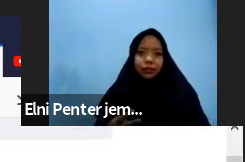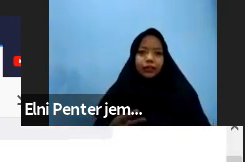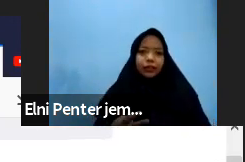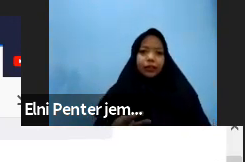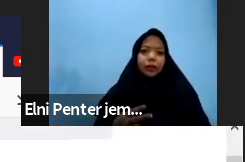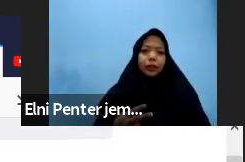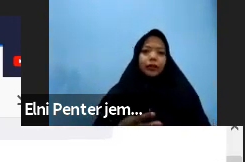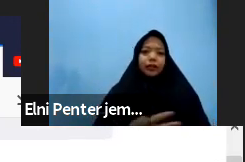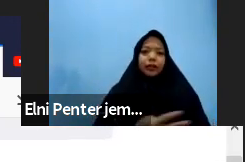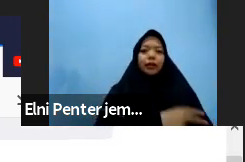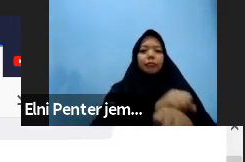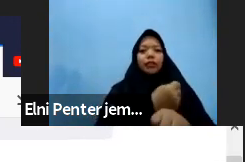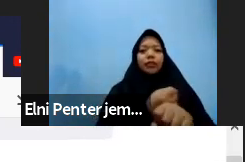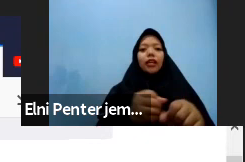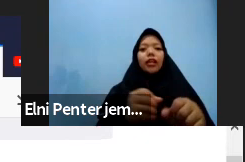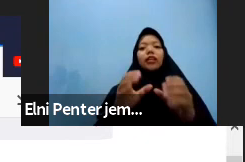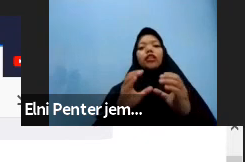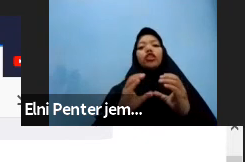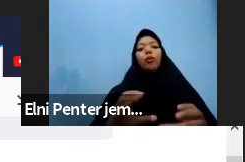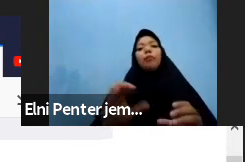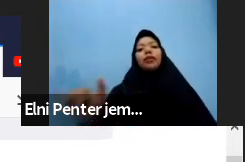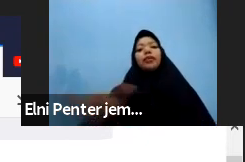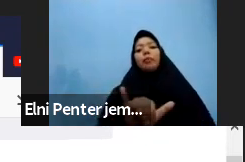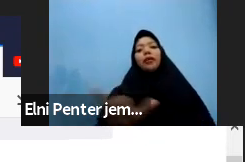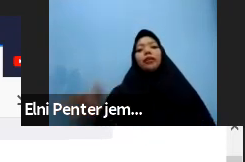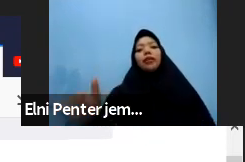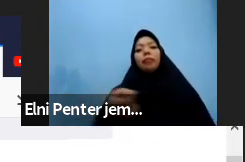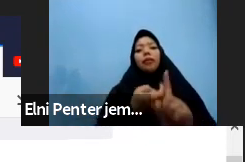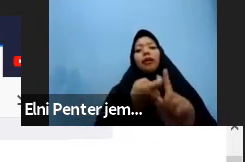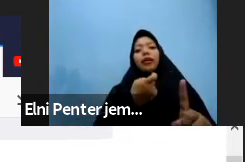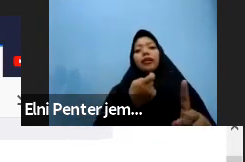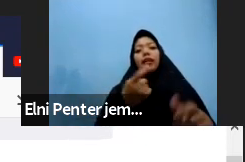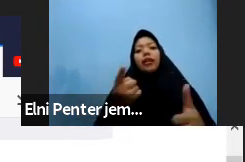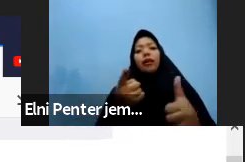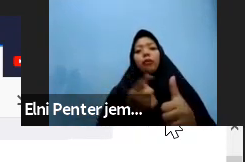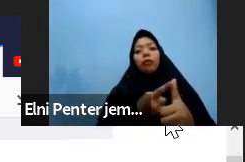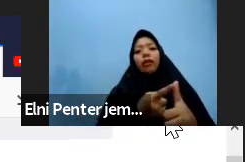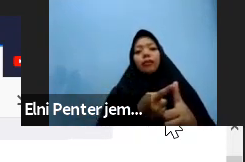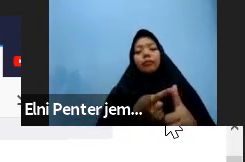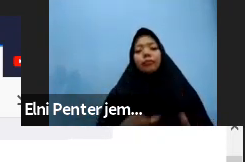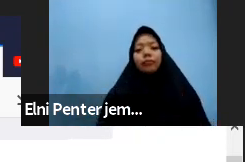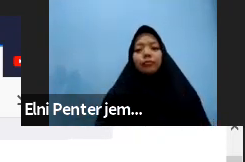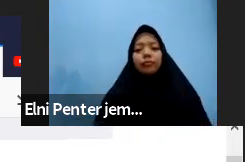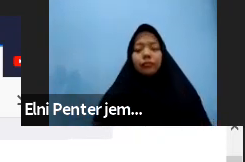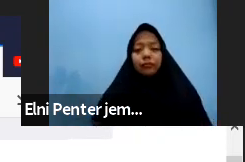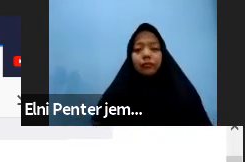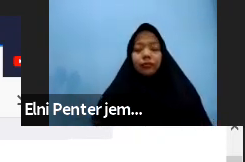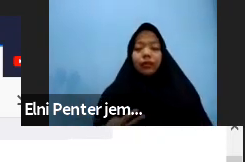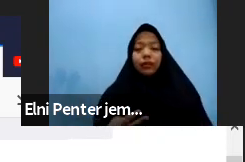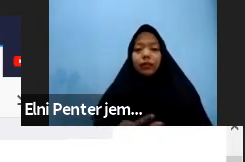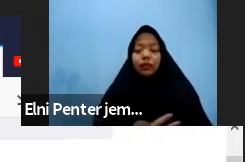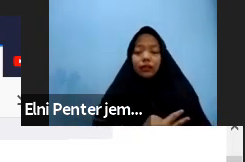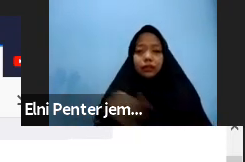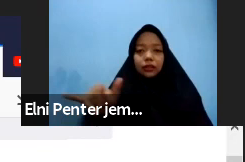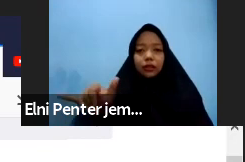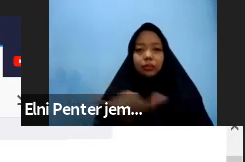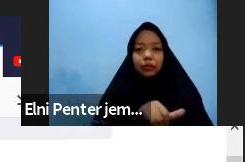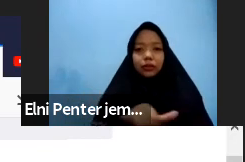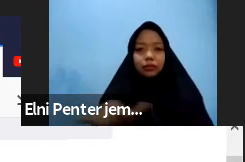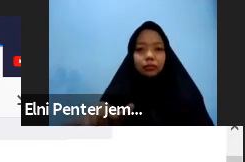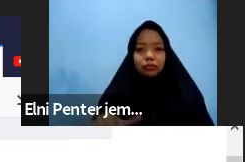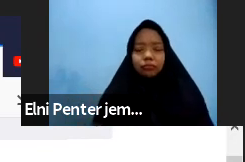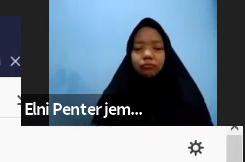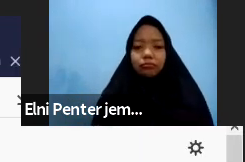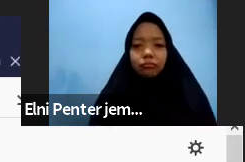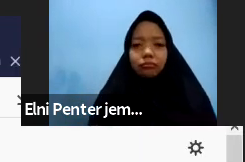bersama-sama dari awal tapi Saya khawatir coba Saya coba dulu ya kita sama-sama kalau begini kelihatan